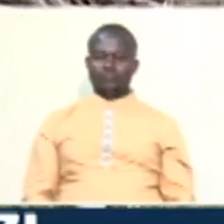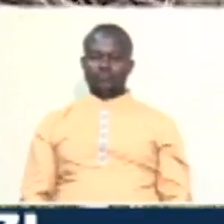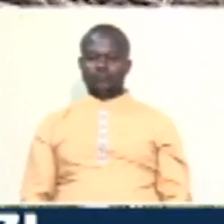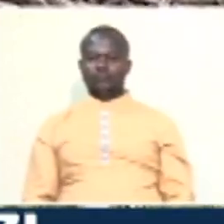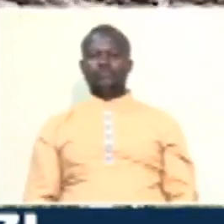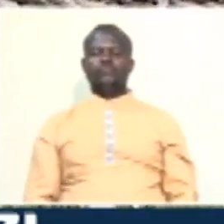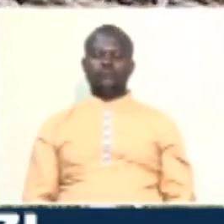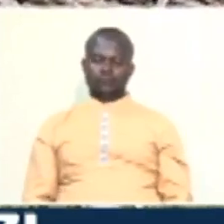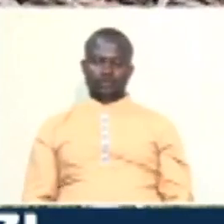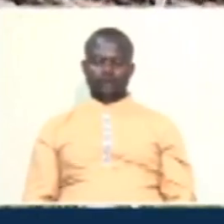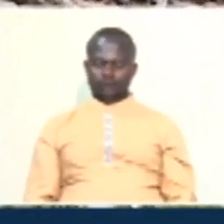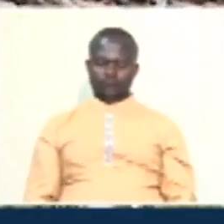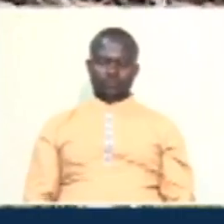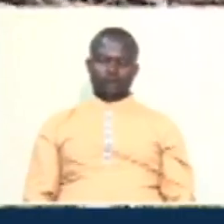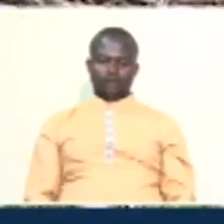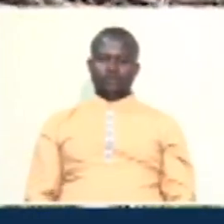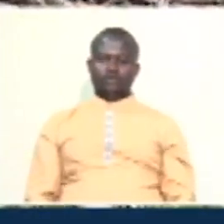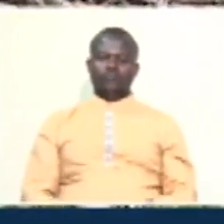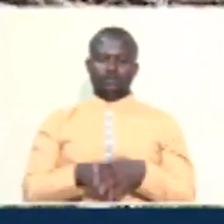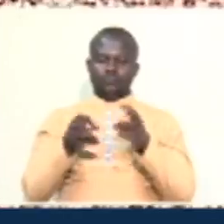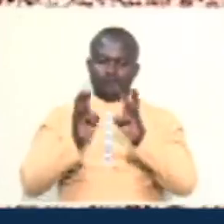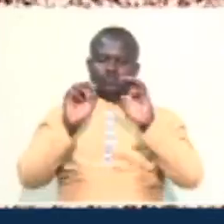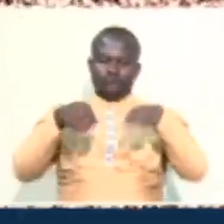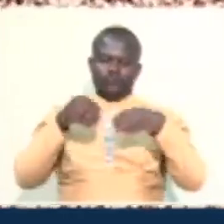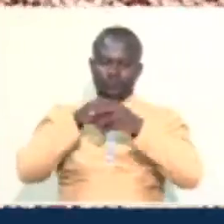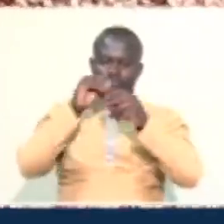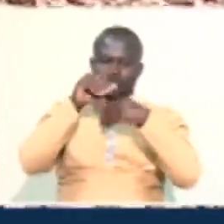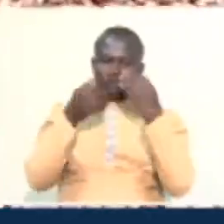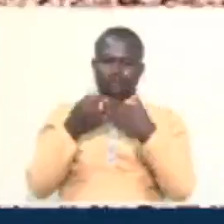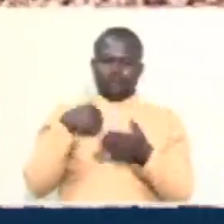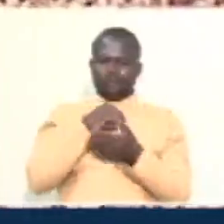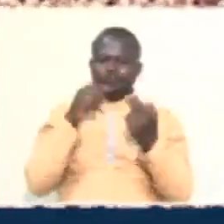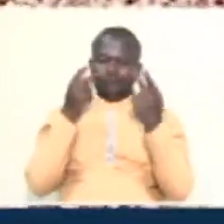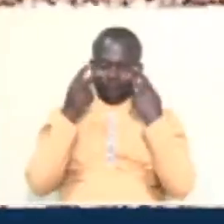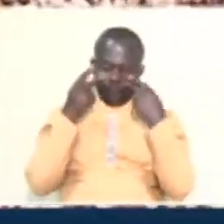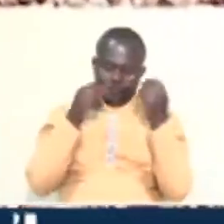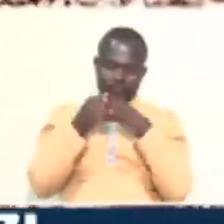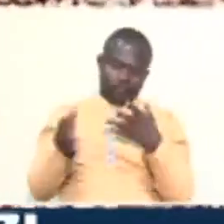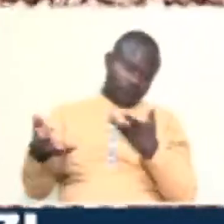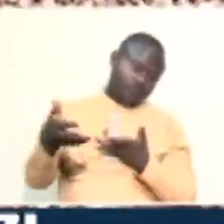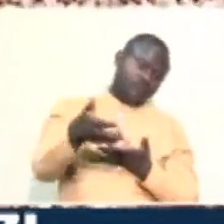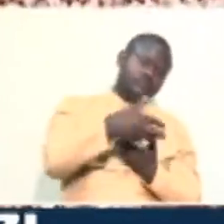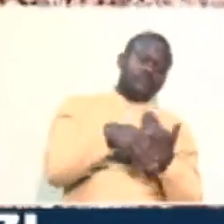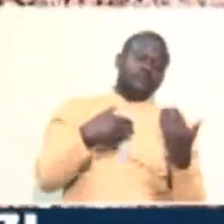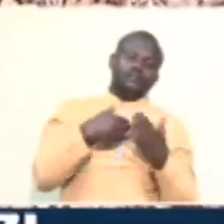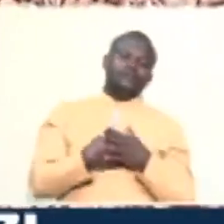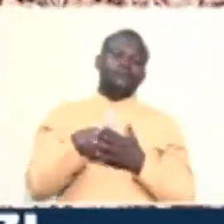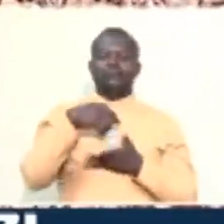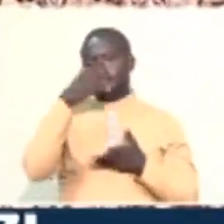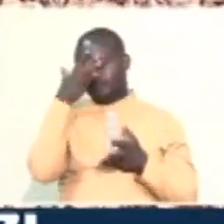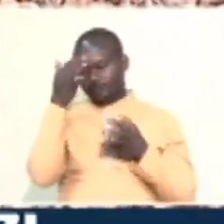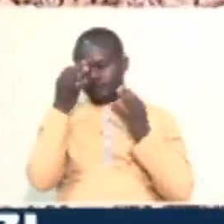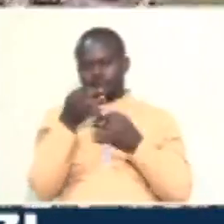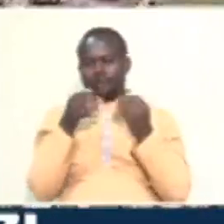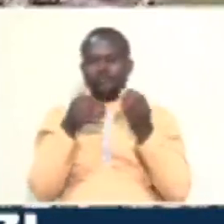ibishyimbo bitandukanye, ibyo bita injyamane. None twabonye n'amasoko bifite iyo bisarutse tugahitamo ngo reka